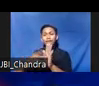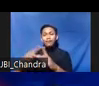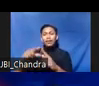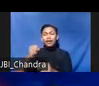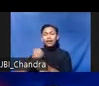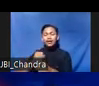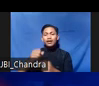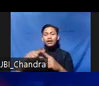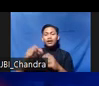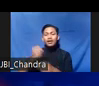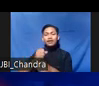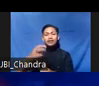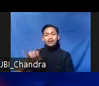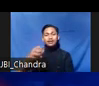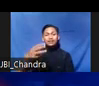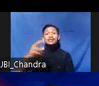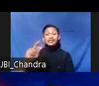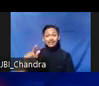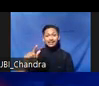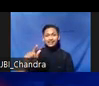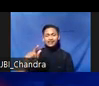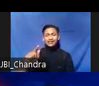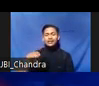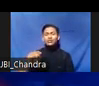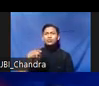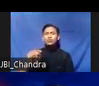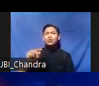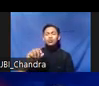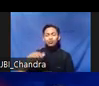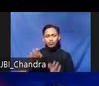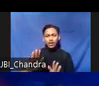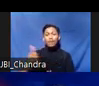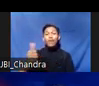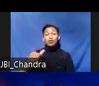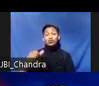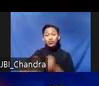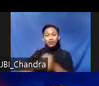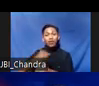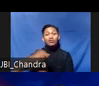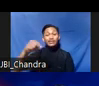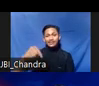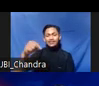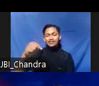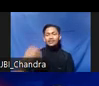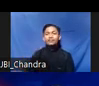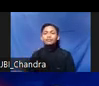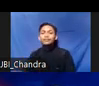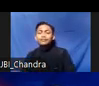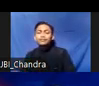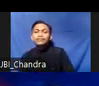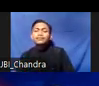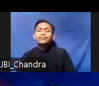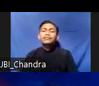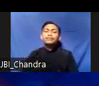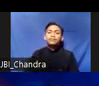untuk yaminnya menggunakan mendeley Sedangkan untuk reference Manager itu menggunakan mendeley set